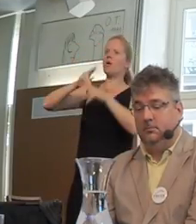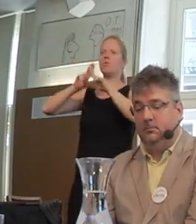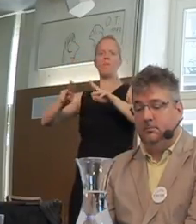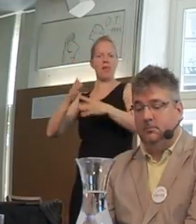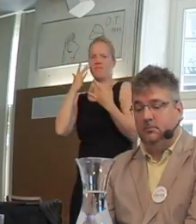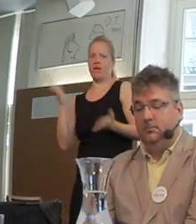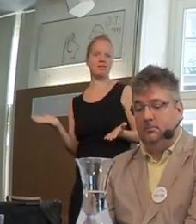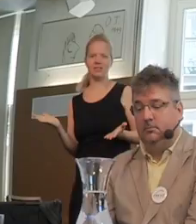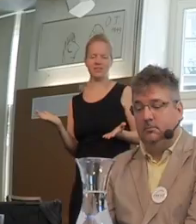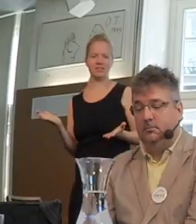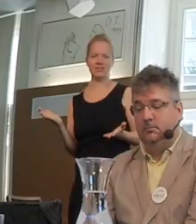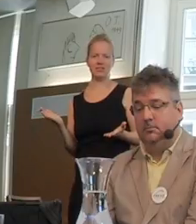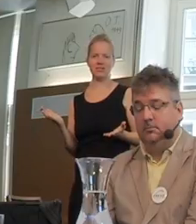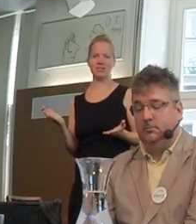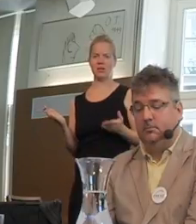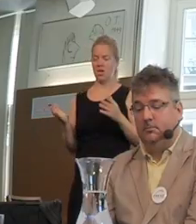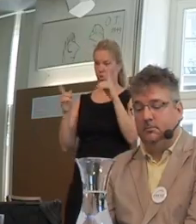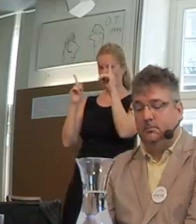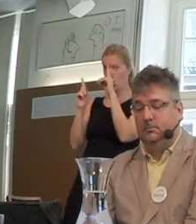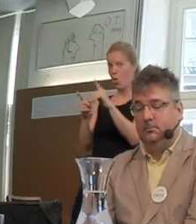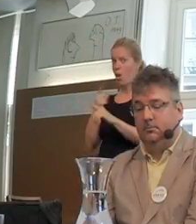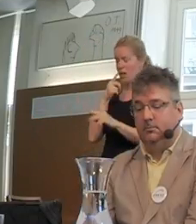Ja? Ja, ist das ein armes Haschau?